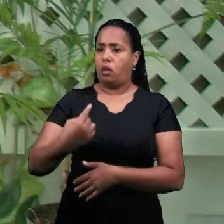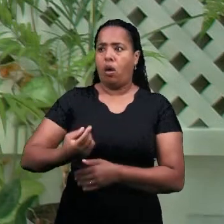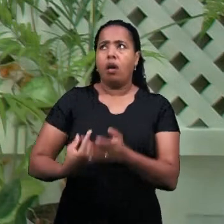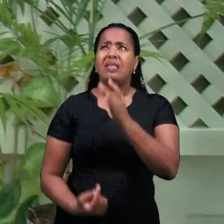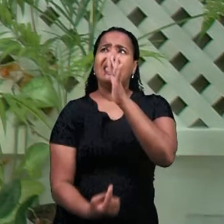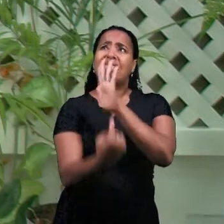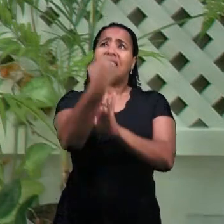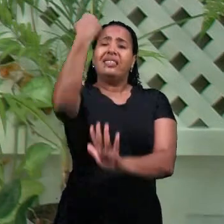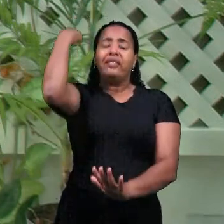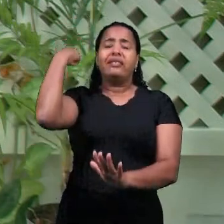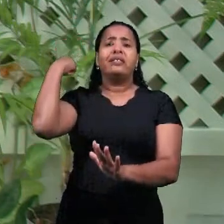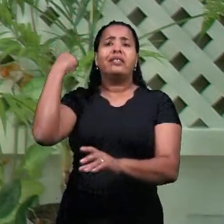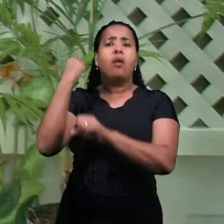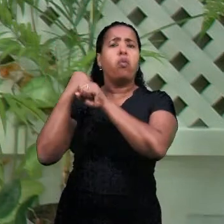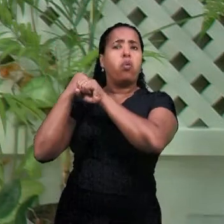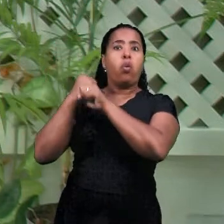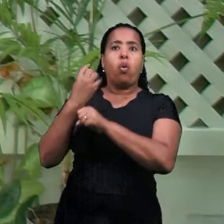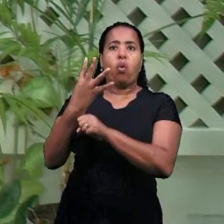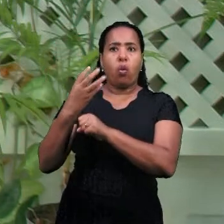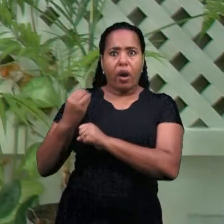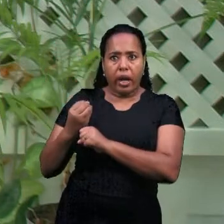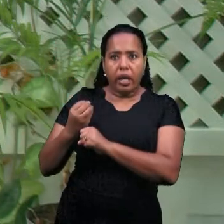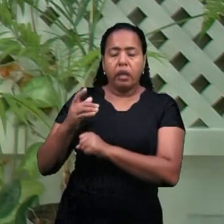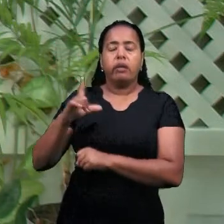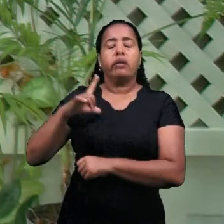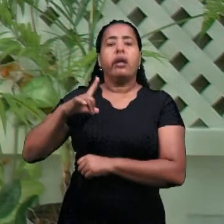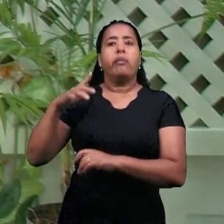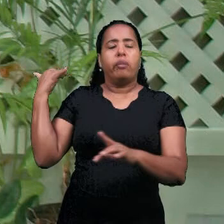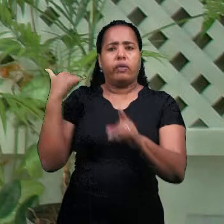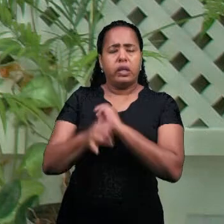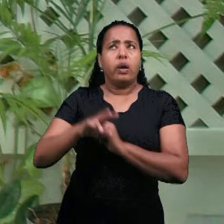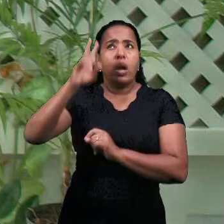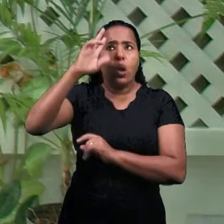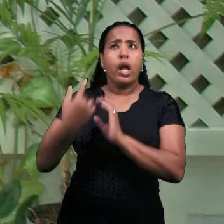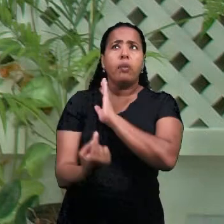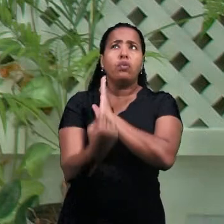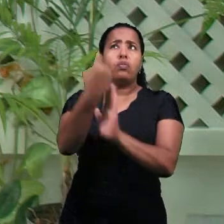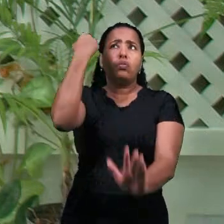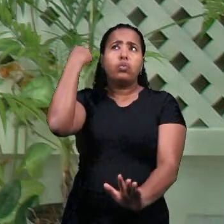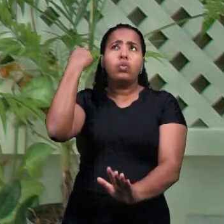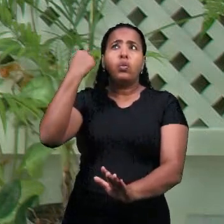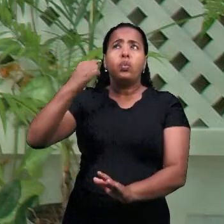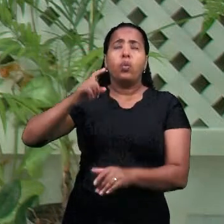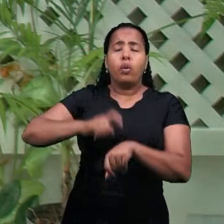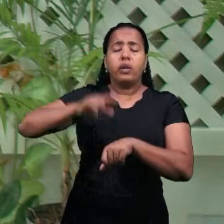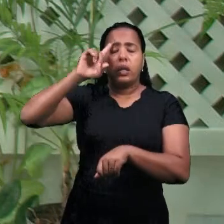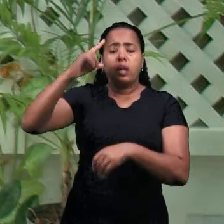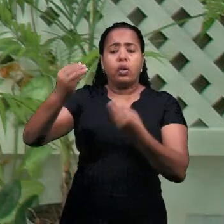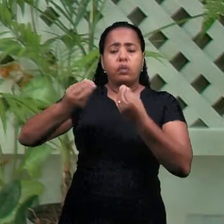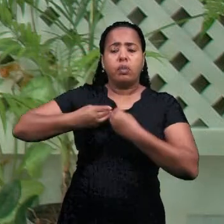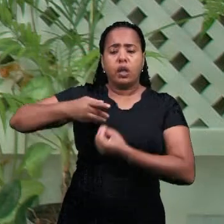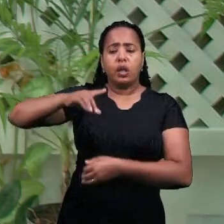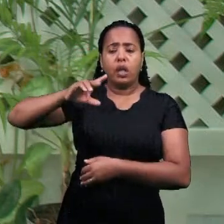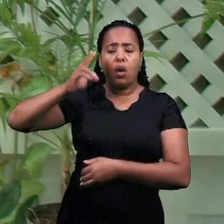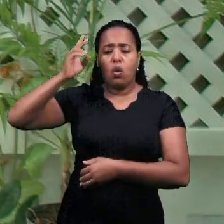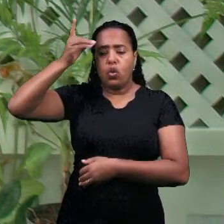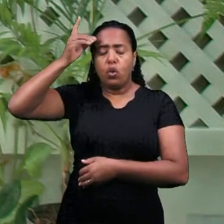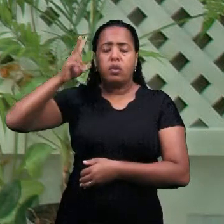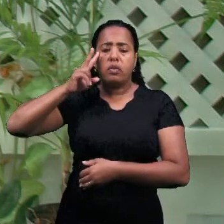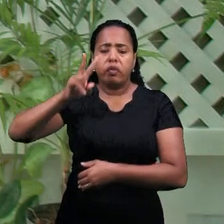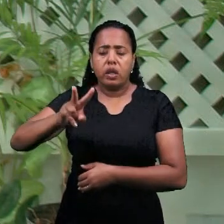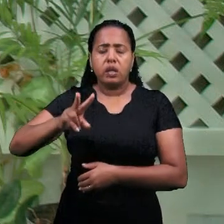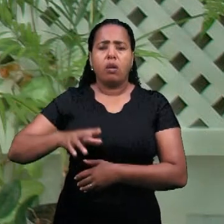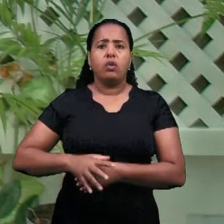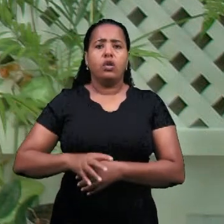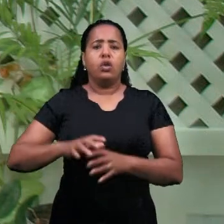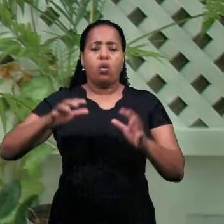prophéties de 40, 50 ans en arrière, je me rappelle qu'on nous a donné une vision où était jetée